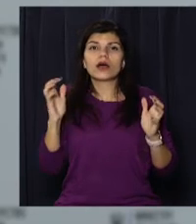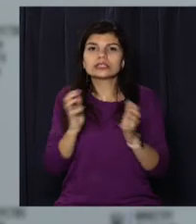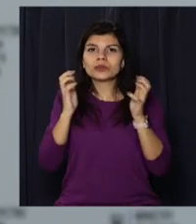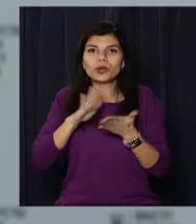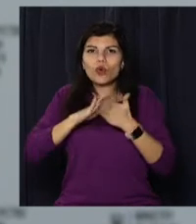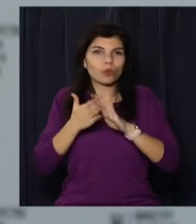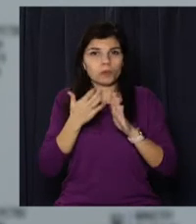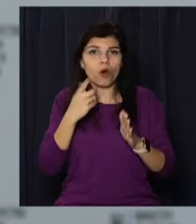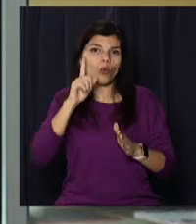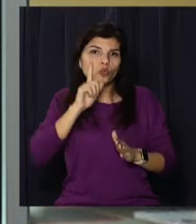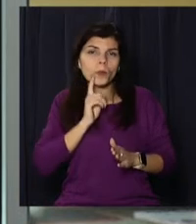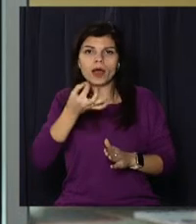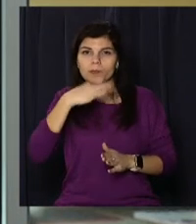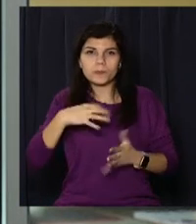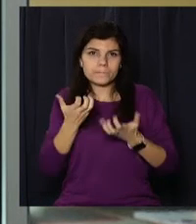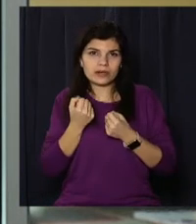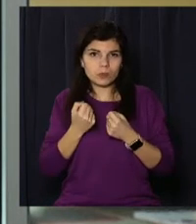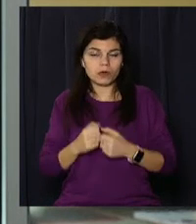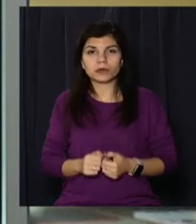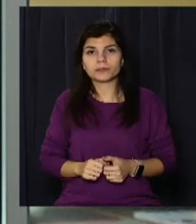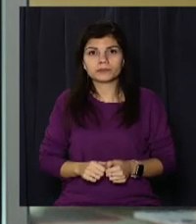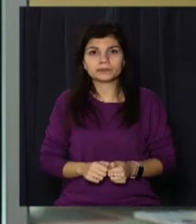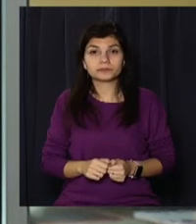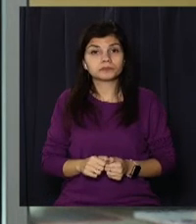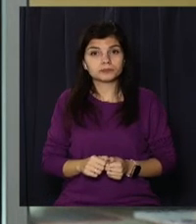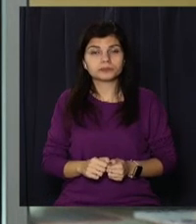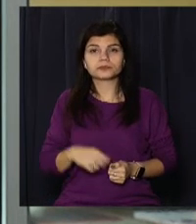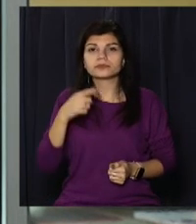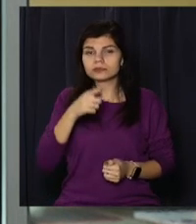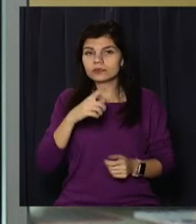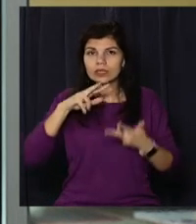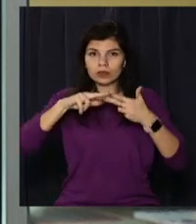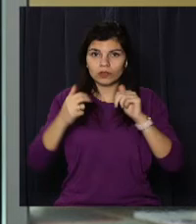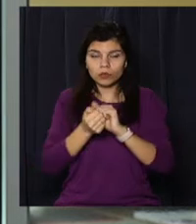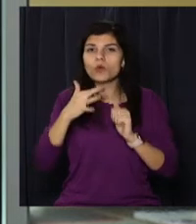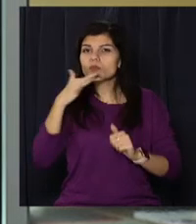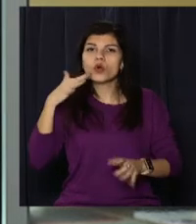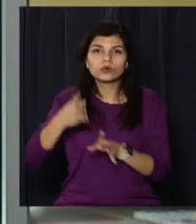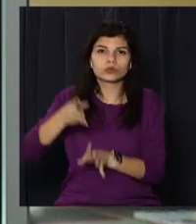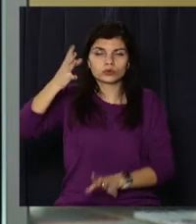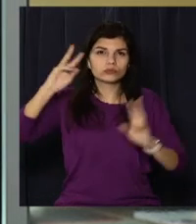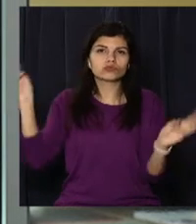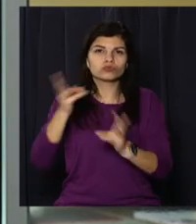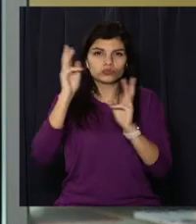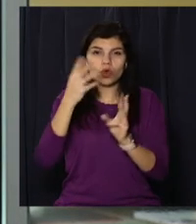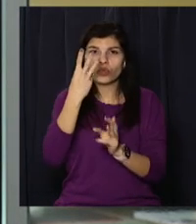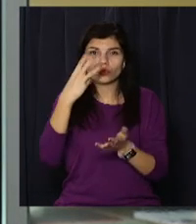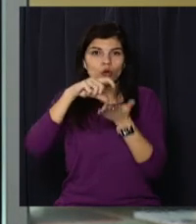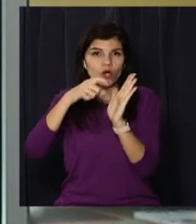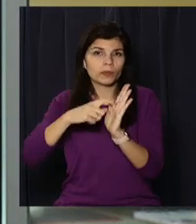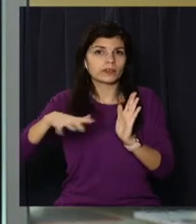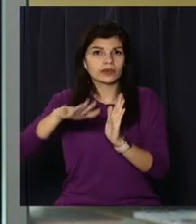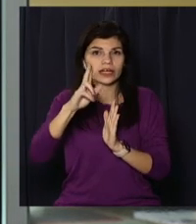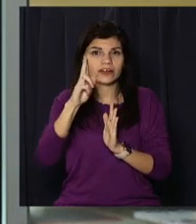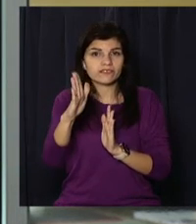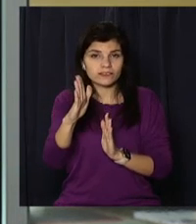його зручно приймати. Отруївся чадним димом. У Кам'янському в багатоповерхівці горіла 3-кімнатна квартира.